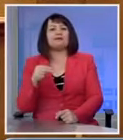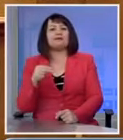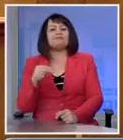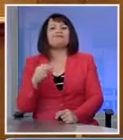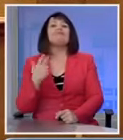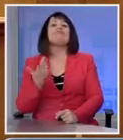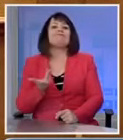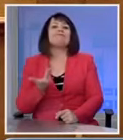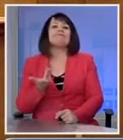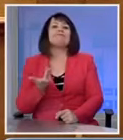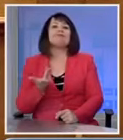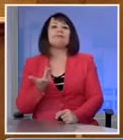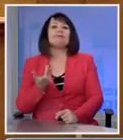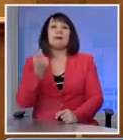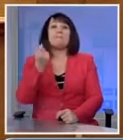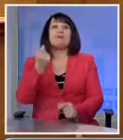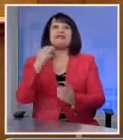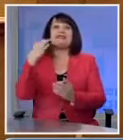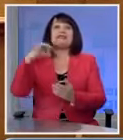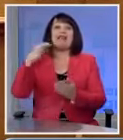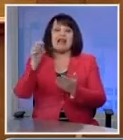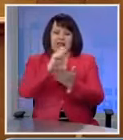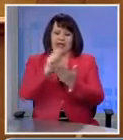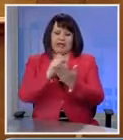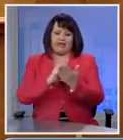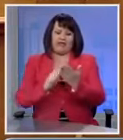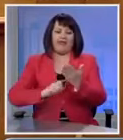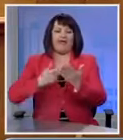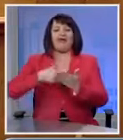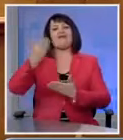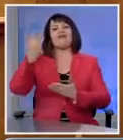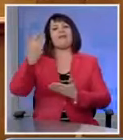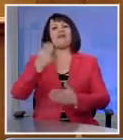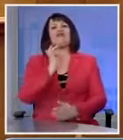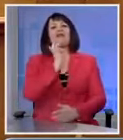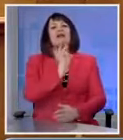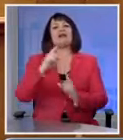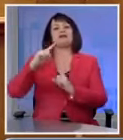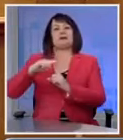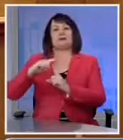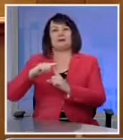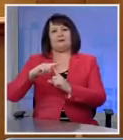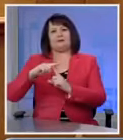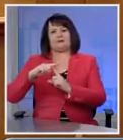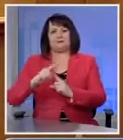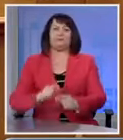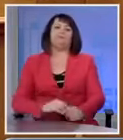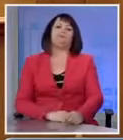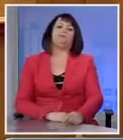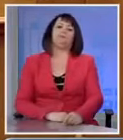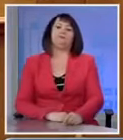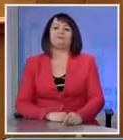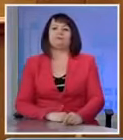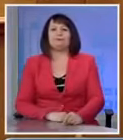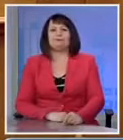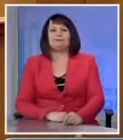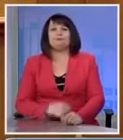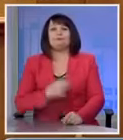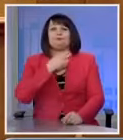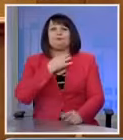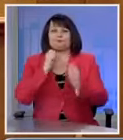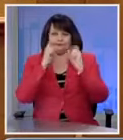αφιερώνει σχεδόν μισή σελίδα η εφημερίδα των Financial Times. Και για την ανάγκη